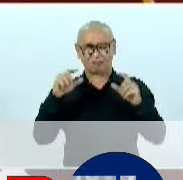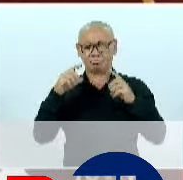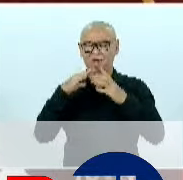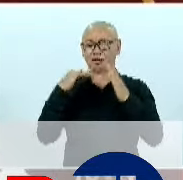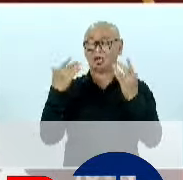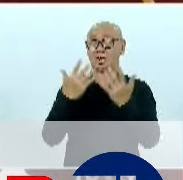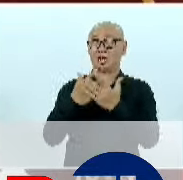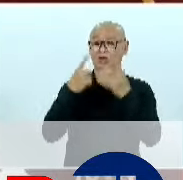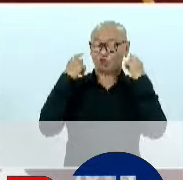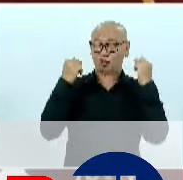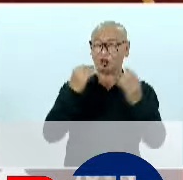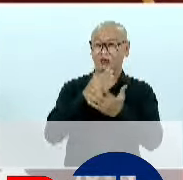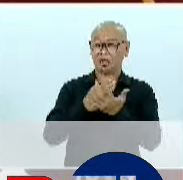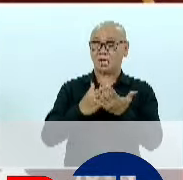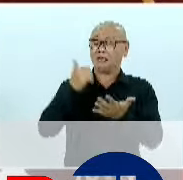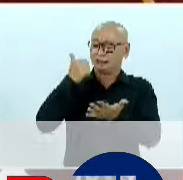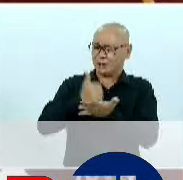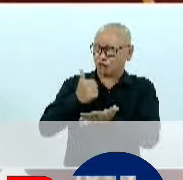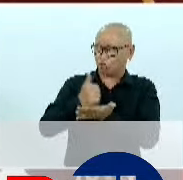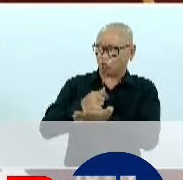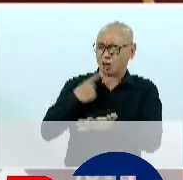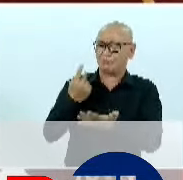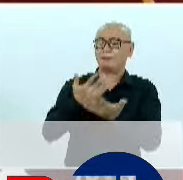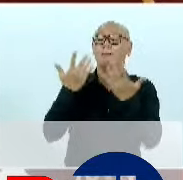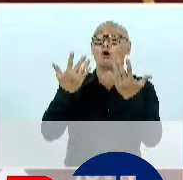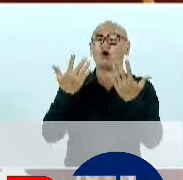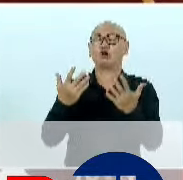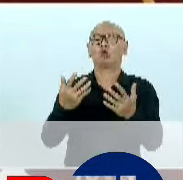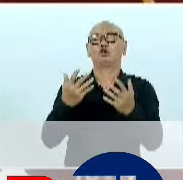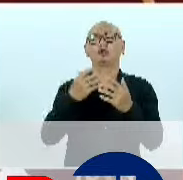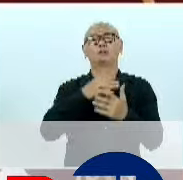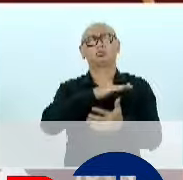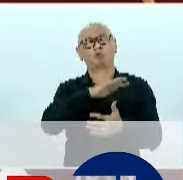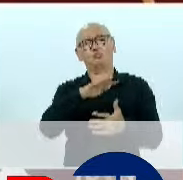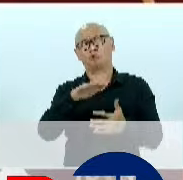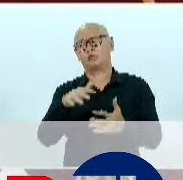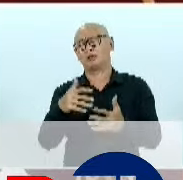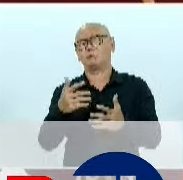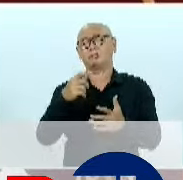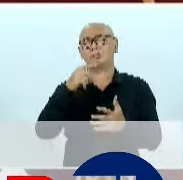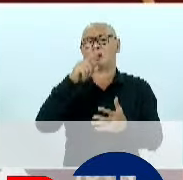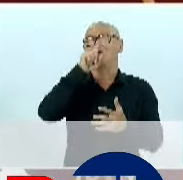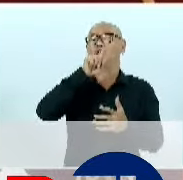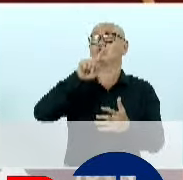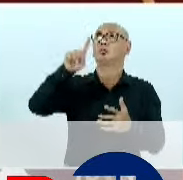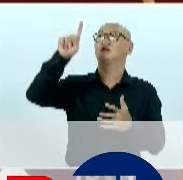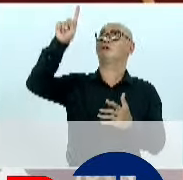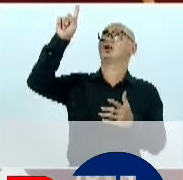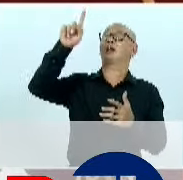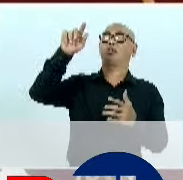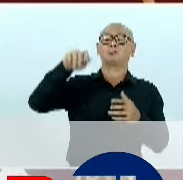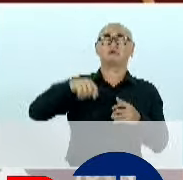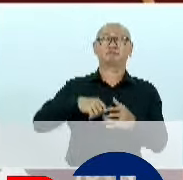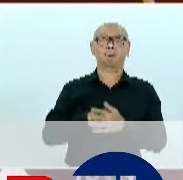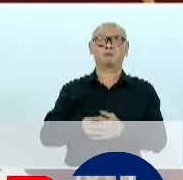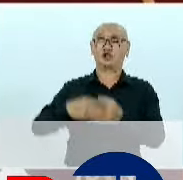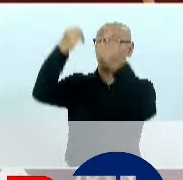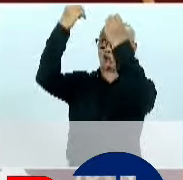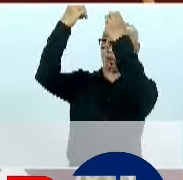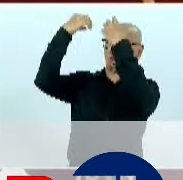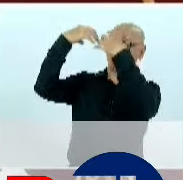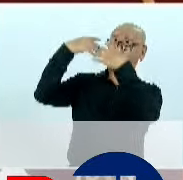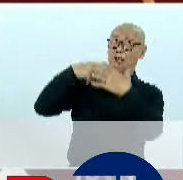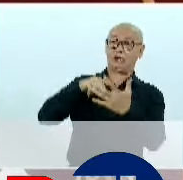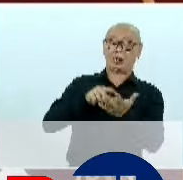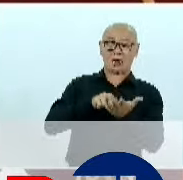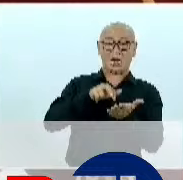Tengah dan tentu kami mohon doa restu panjenengan semua semoga Allah subhanahu wa taala merid